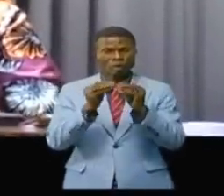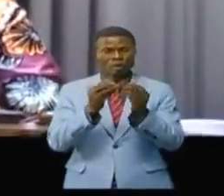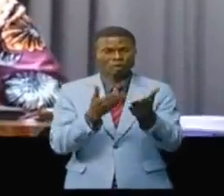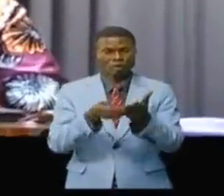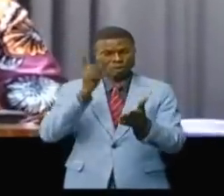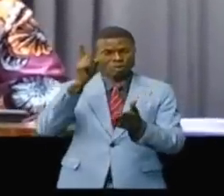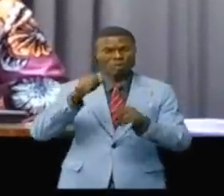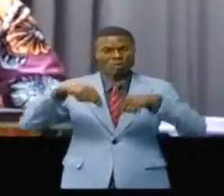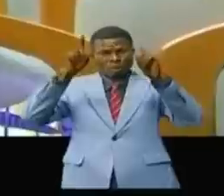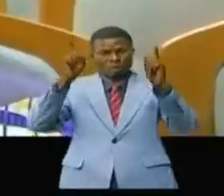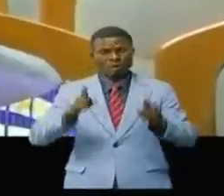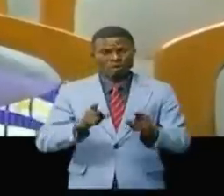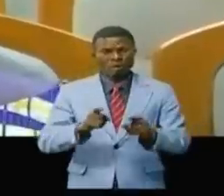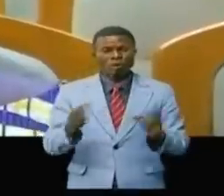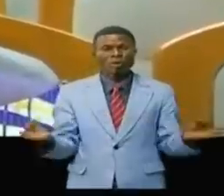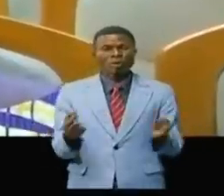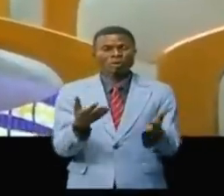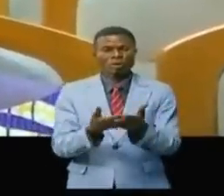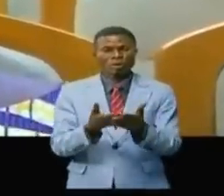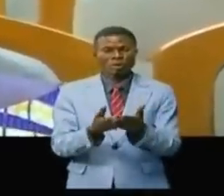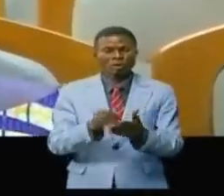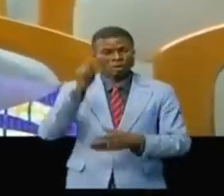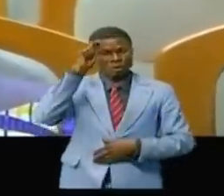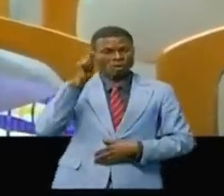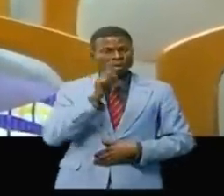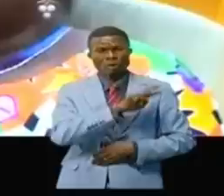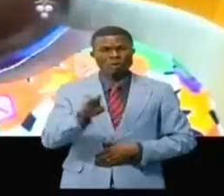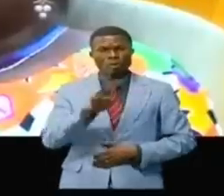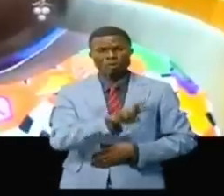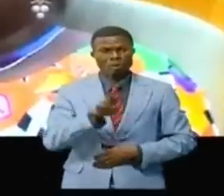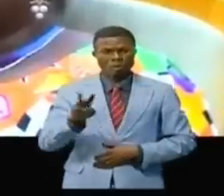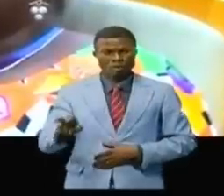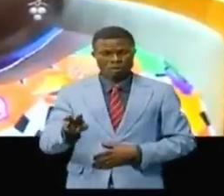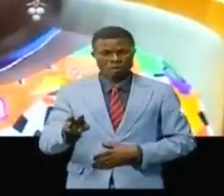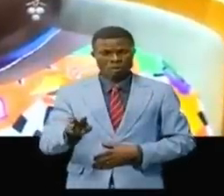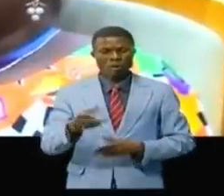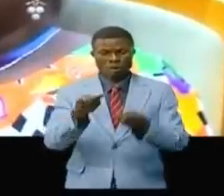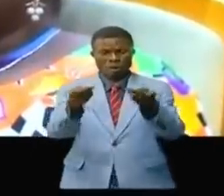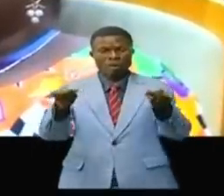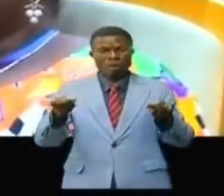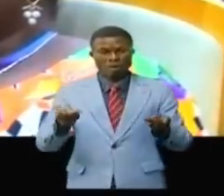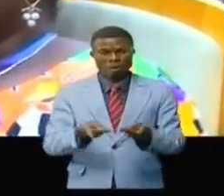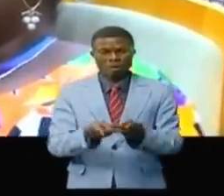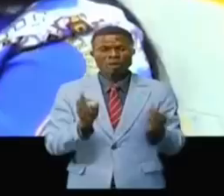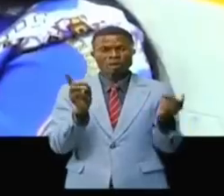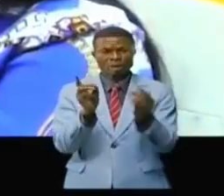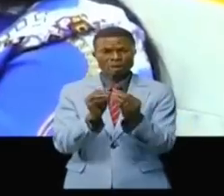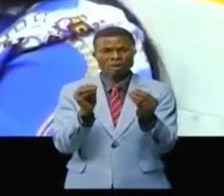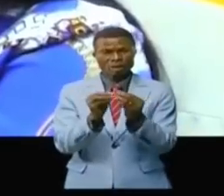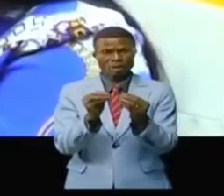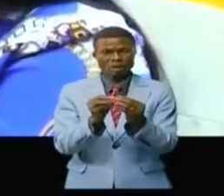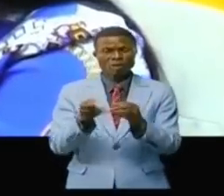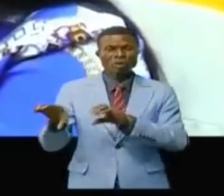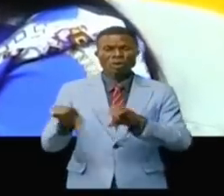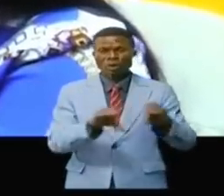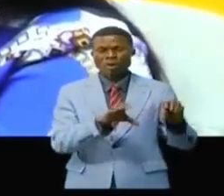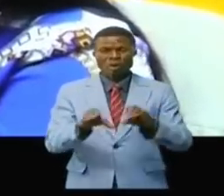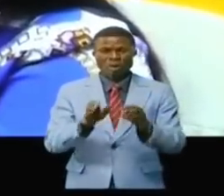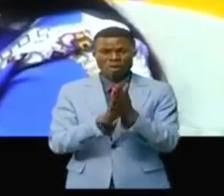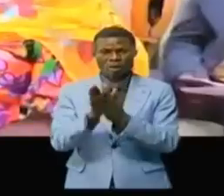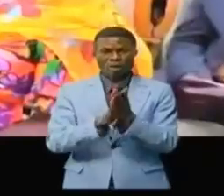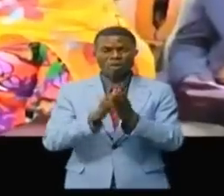première édition du Café Genre pour la série 2022, qui est un espace des rencontres pour des activités liées